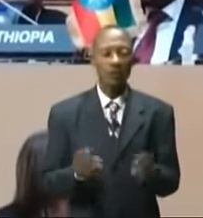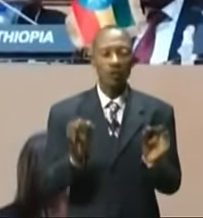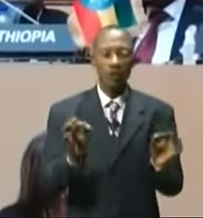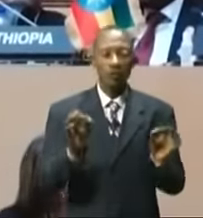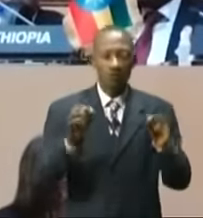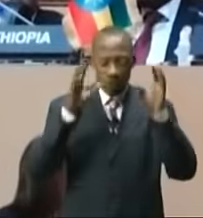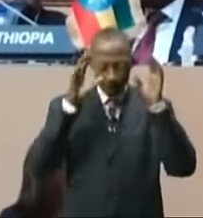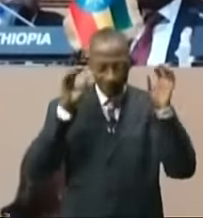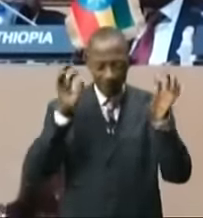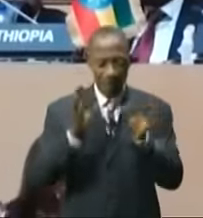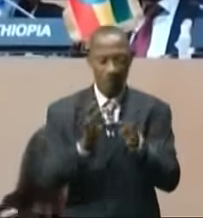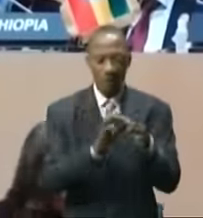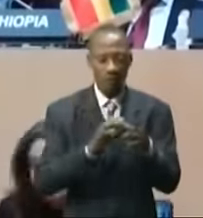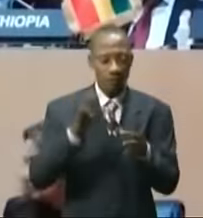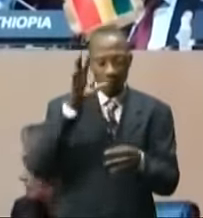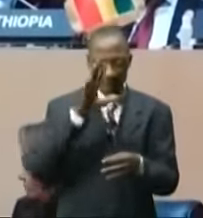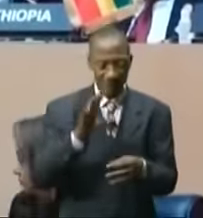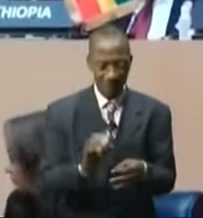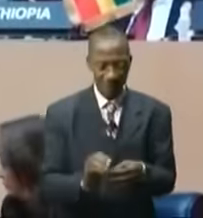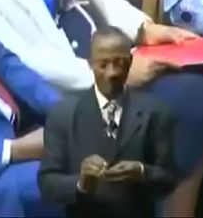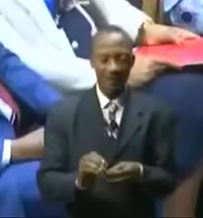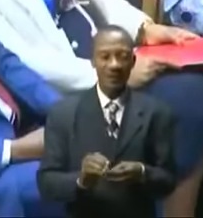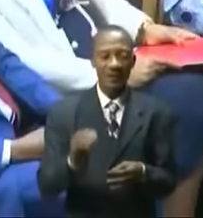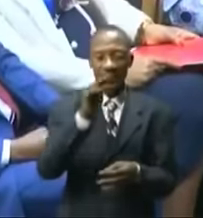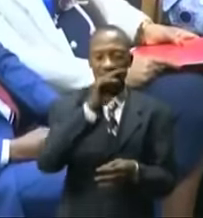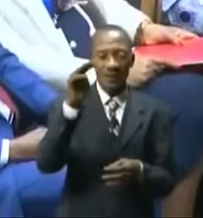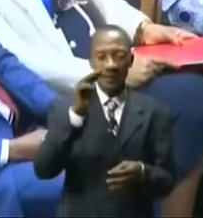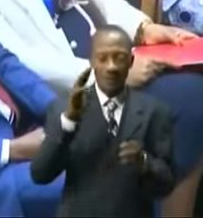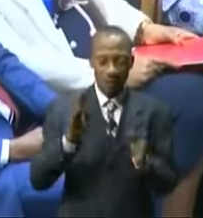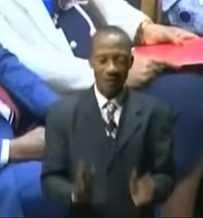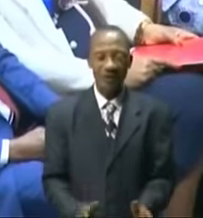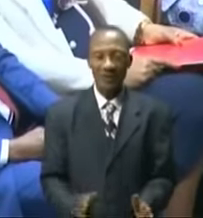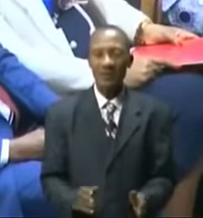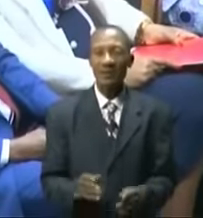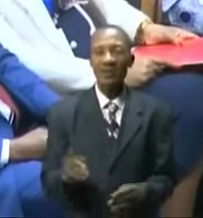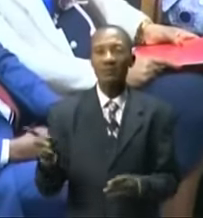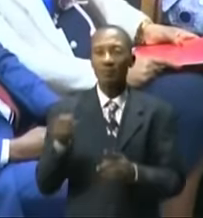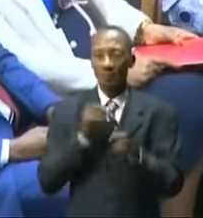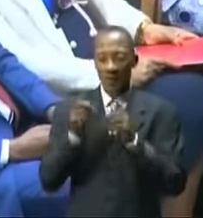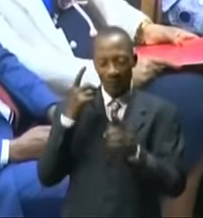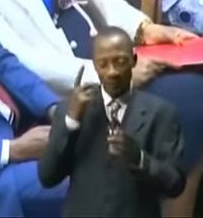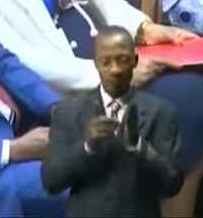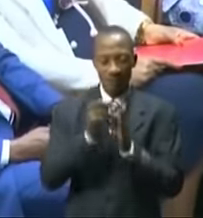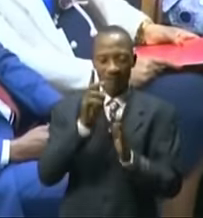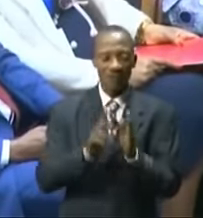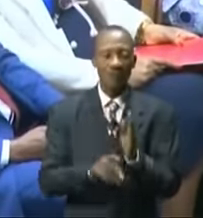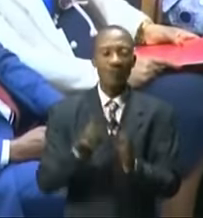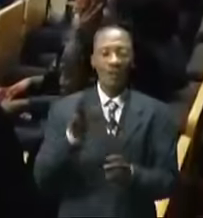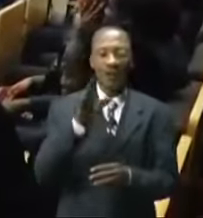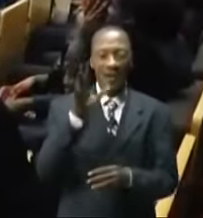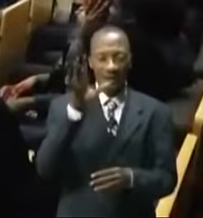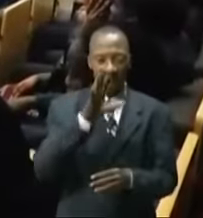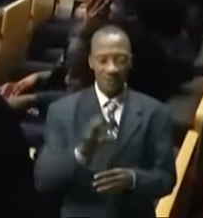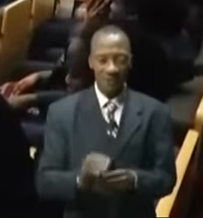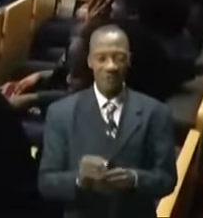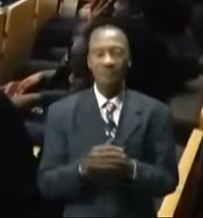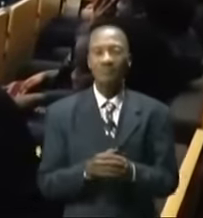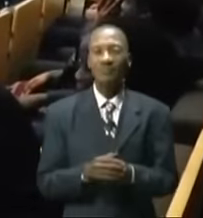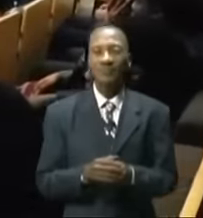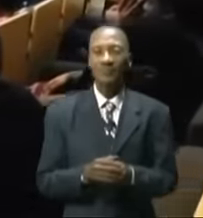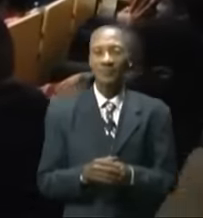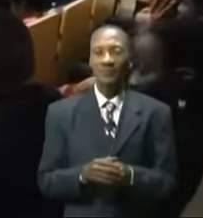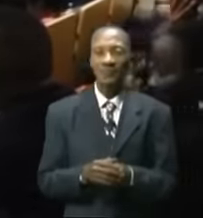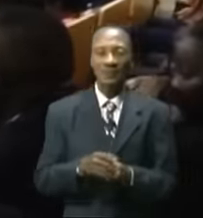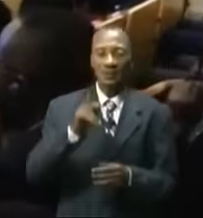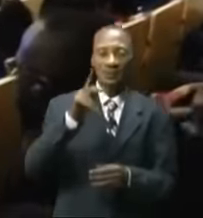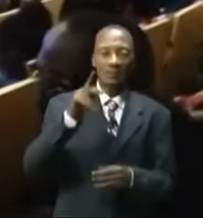Ould, en est conscient et invite ses pairs à travailler ensemble pour le développement de l'Afrique. invité à ces sommets, la Palestine, par la voix de son